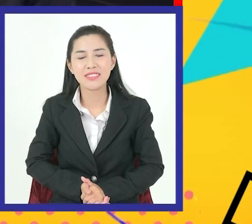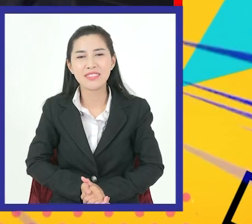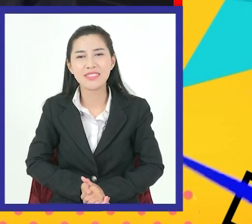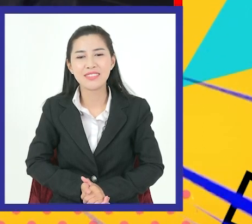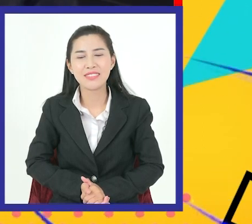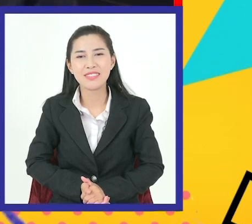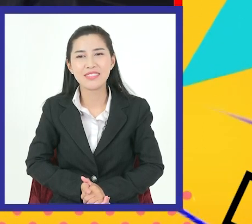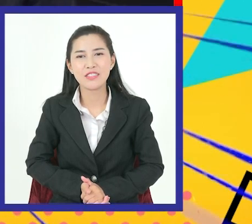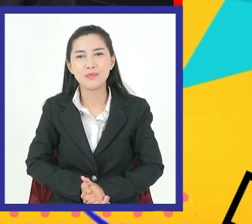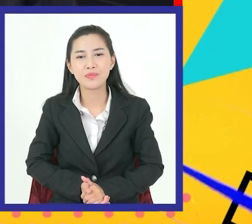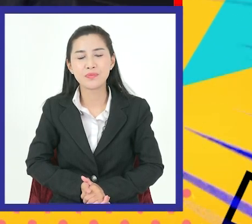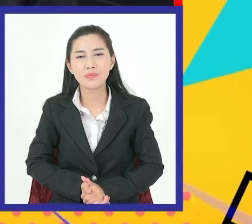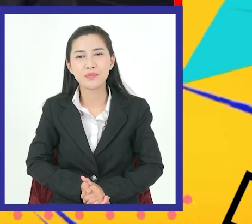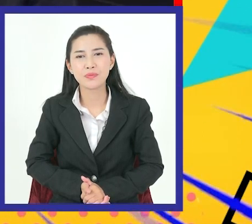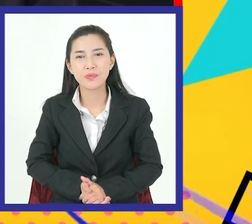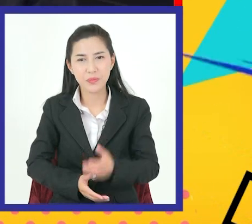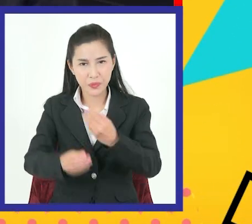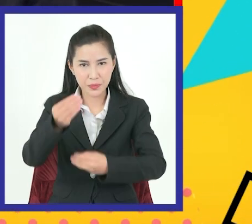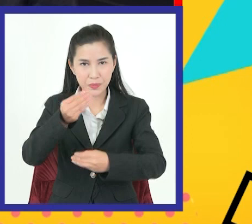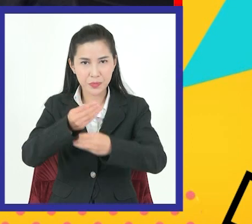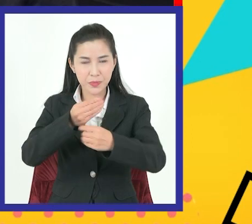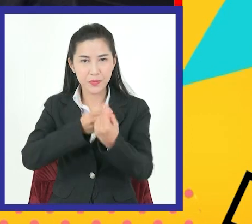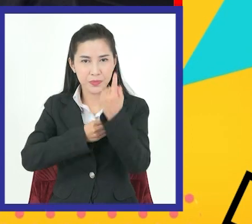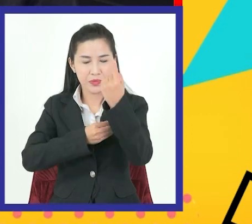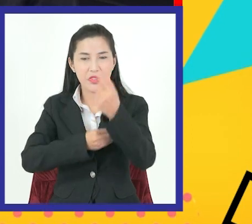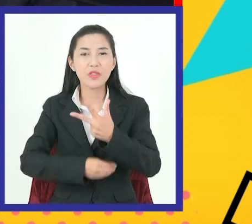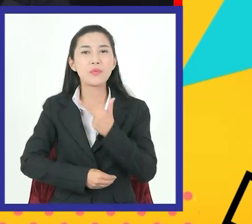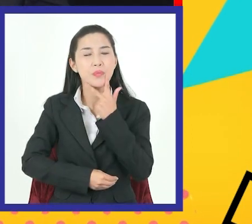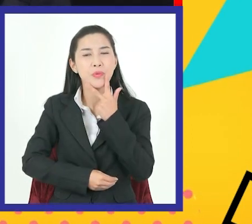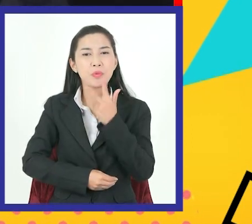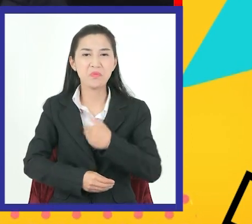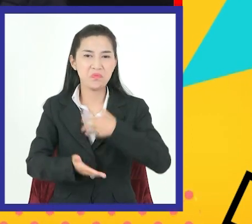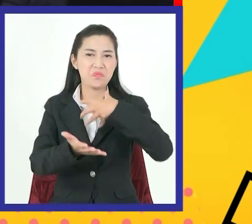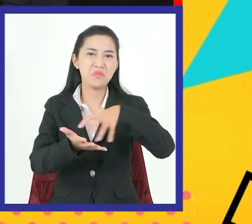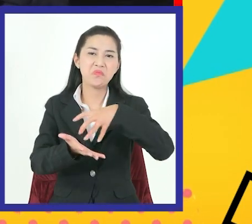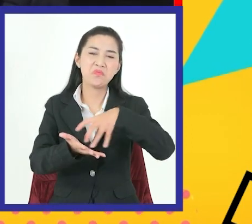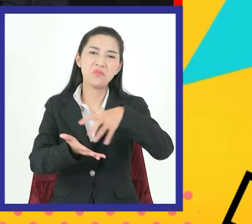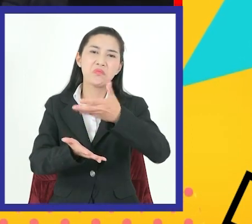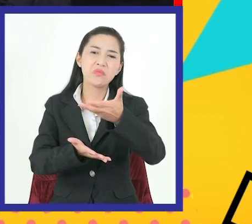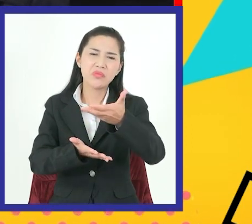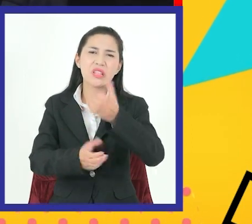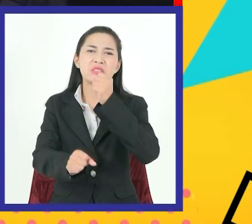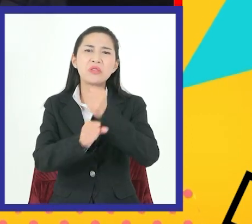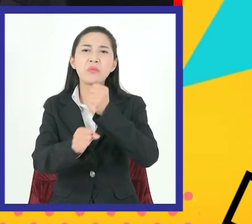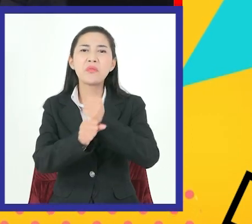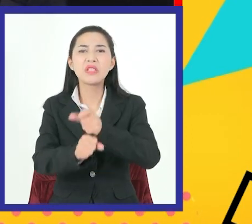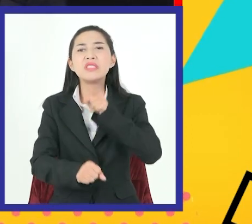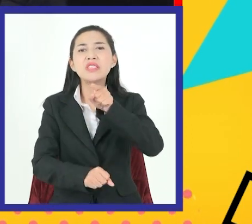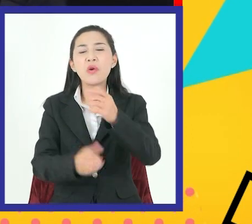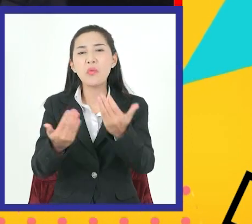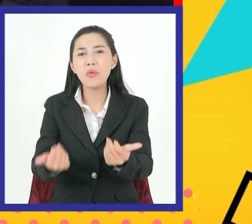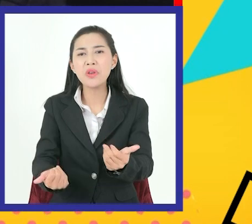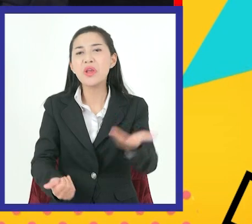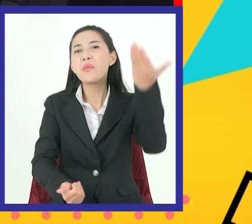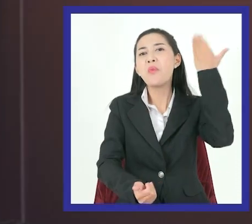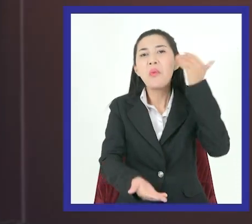ท่านอีกเรื่องนึงครับที่ท่านอนุเธียรแถลงนโยบายมาเรื่องว่าท่านทำงานสั่งวันนี้เสร็จ